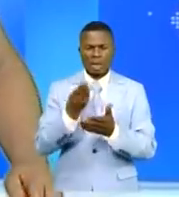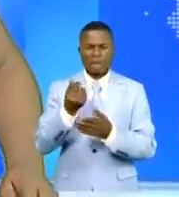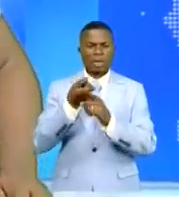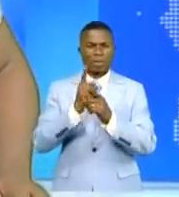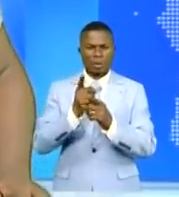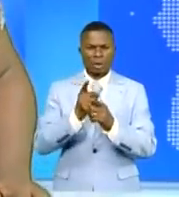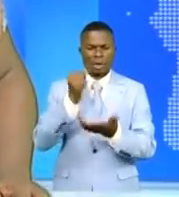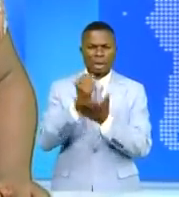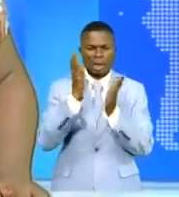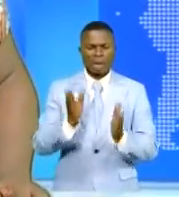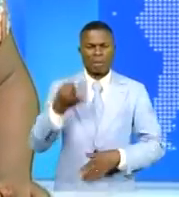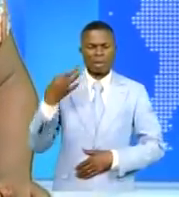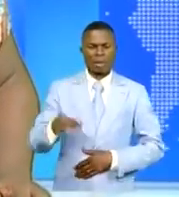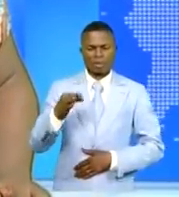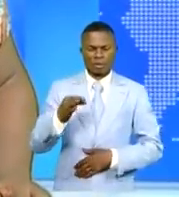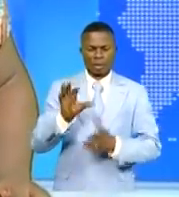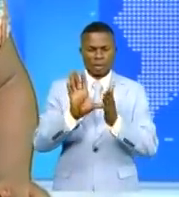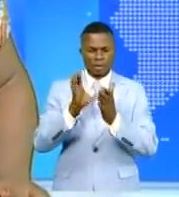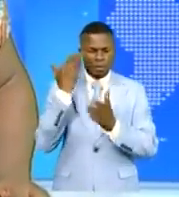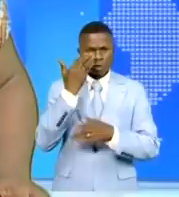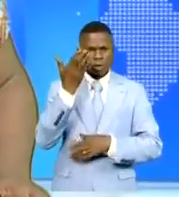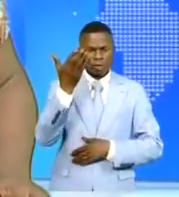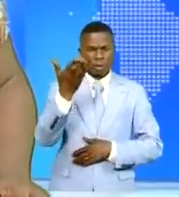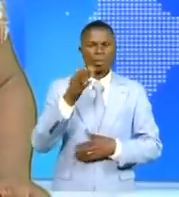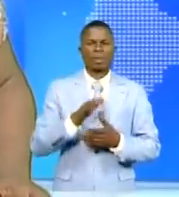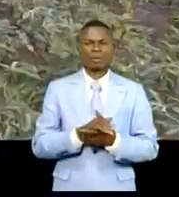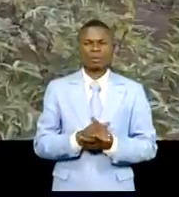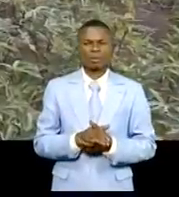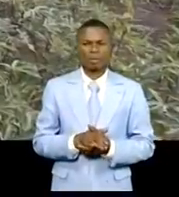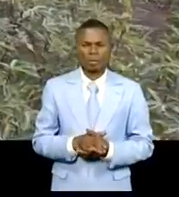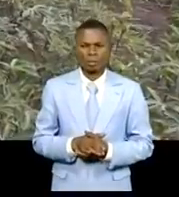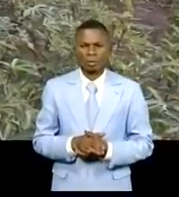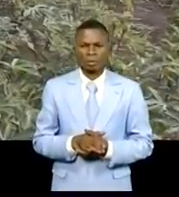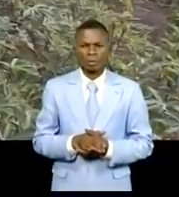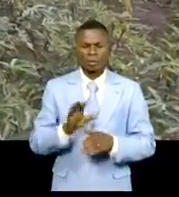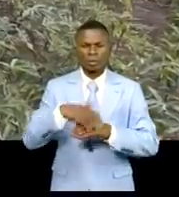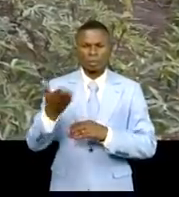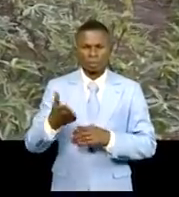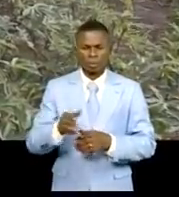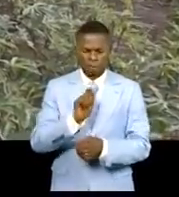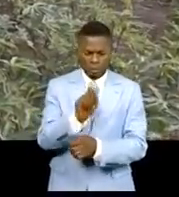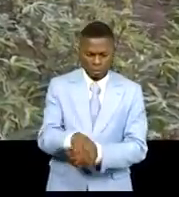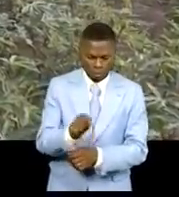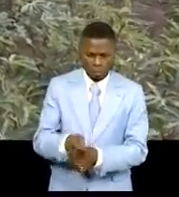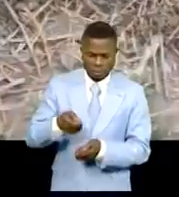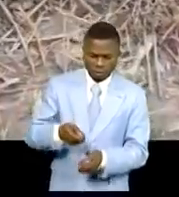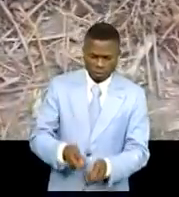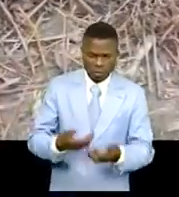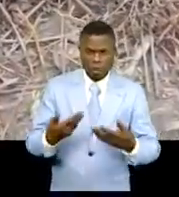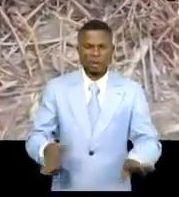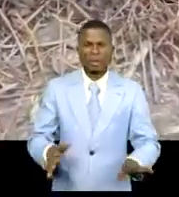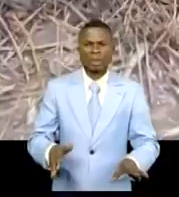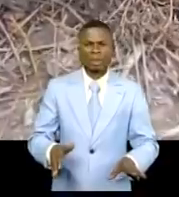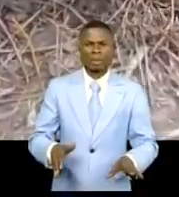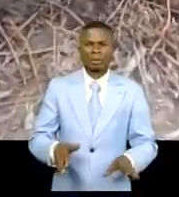par l'ambassade de France. On en parle avec Rudy Skitoutou. Après la semence et la production, puis